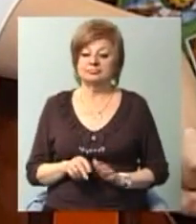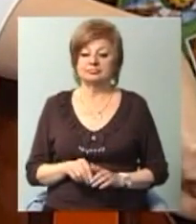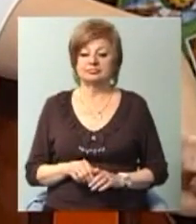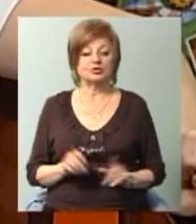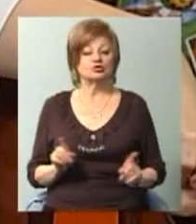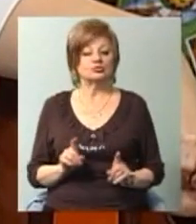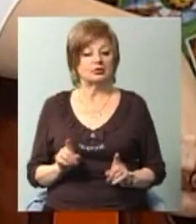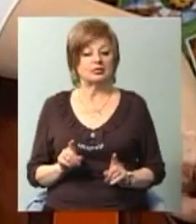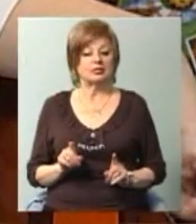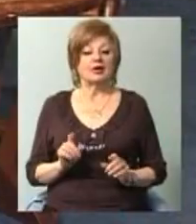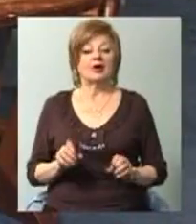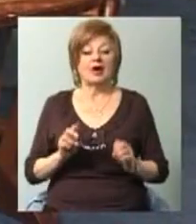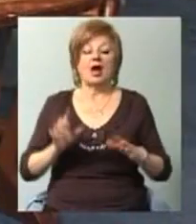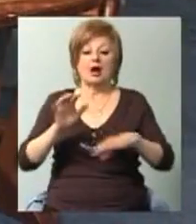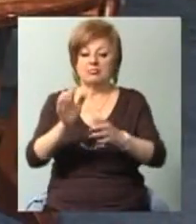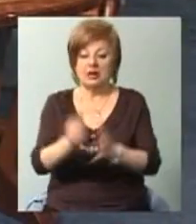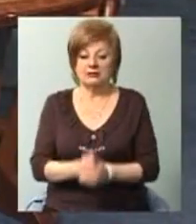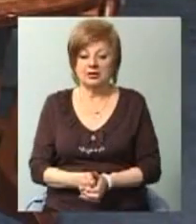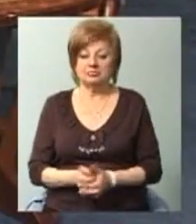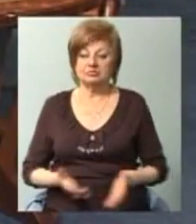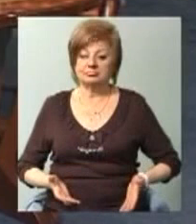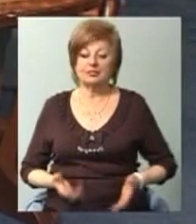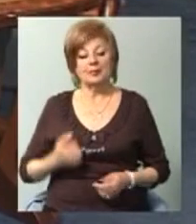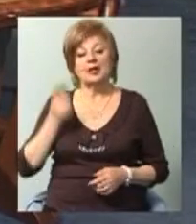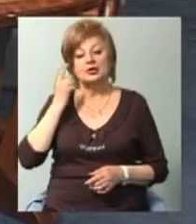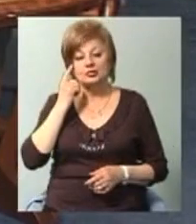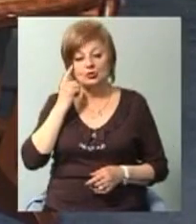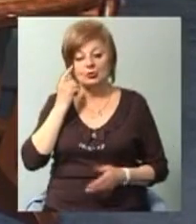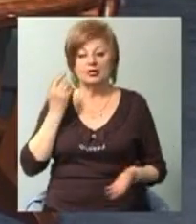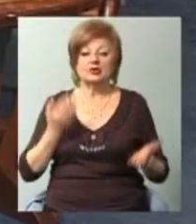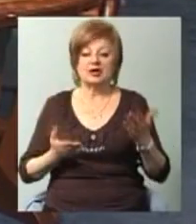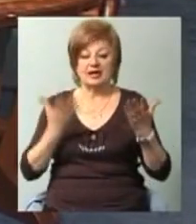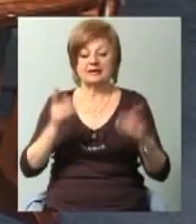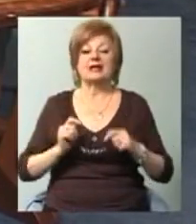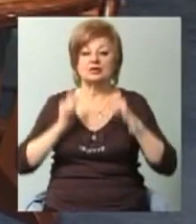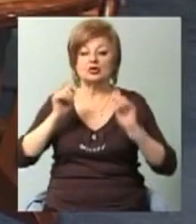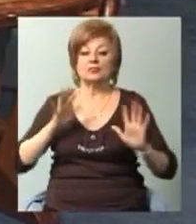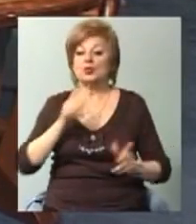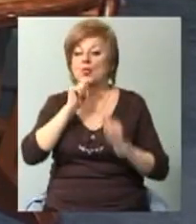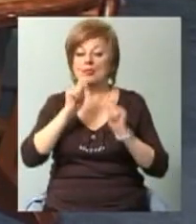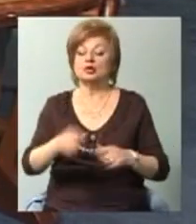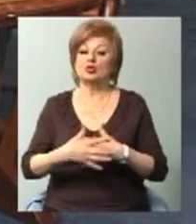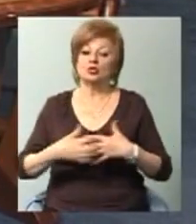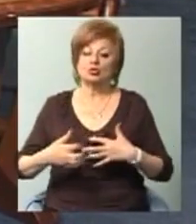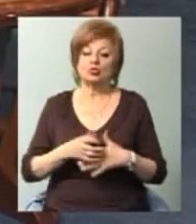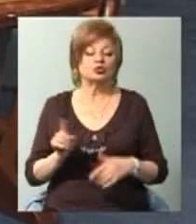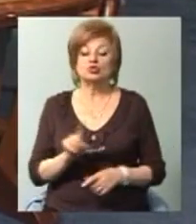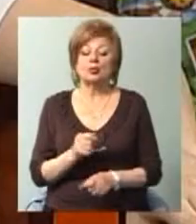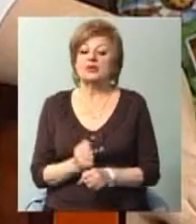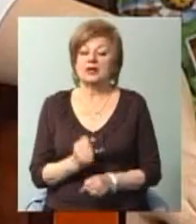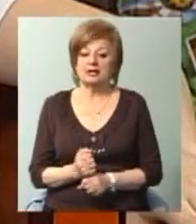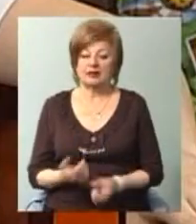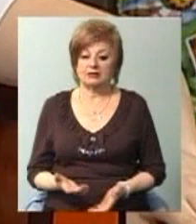Втечуть. І що? Потім його не спіймаєш? Не спіймаєш. Як ти гадаєш, от уяви, що тобі на день народження подарують кота. От що б ти з ним